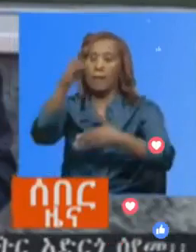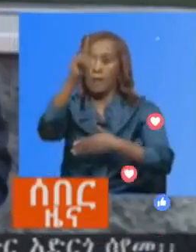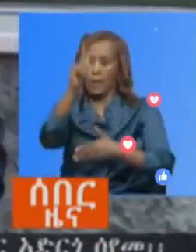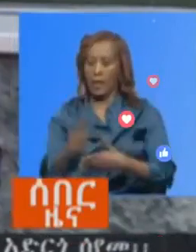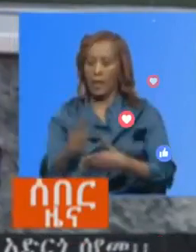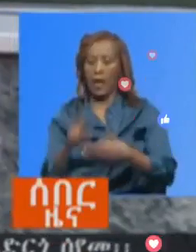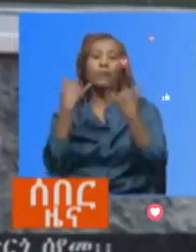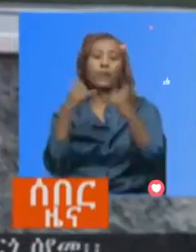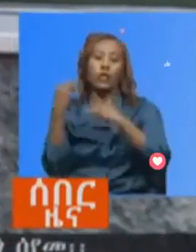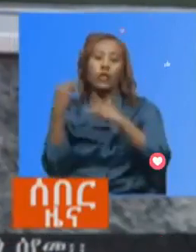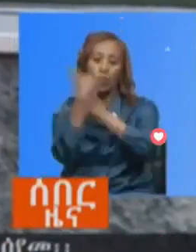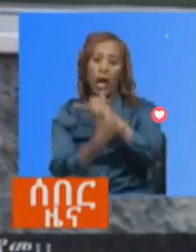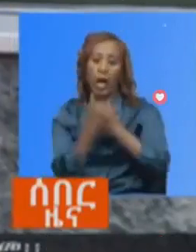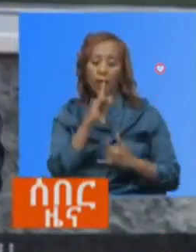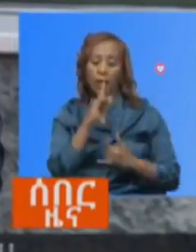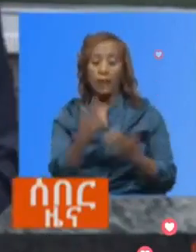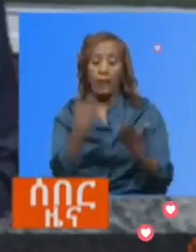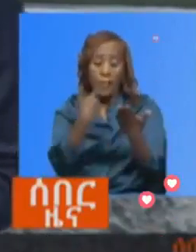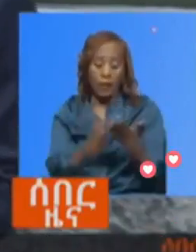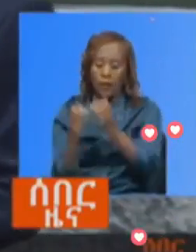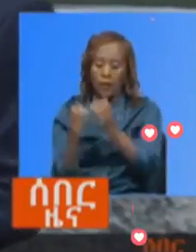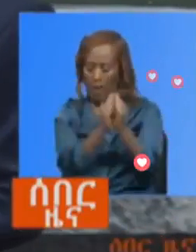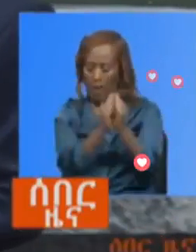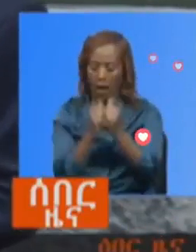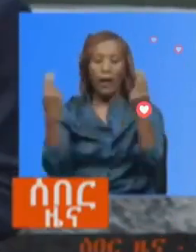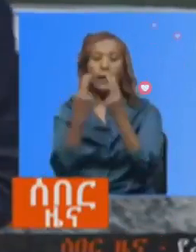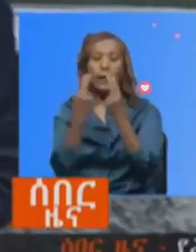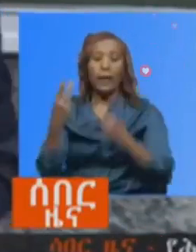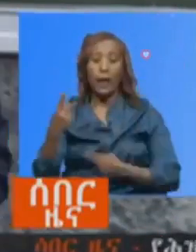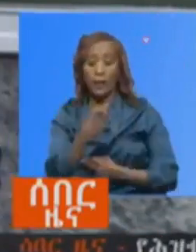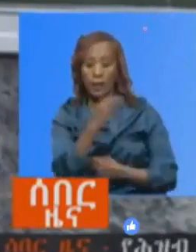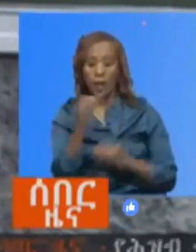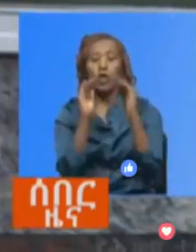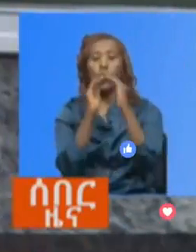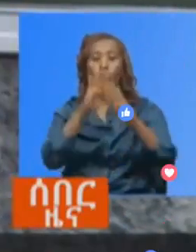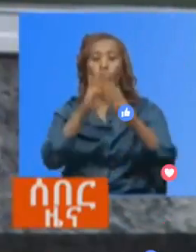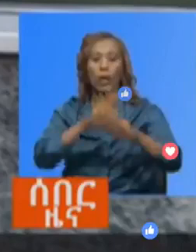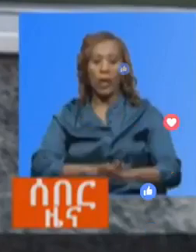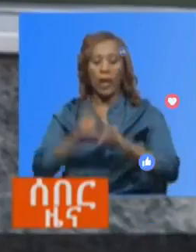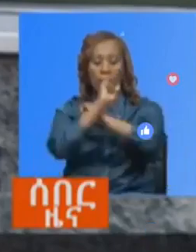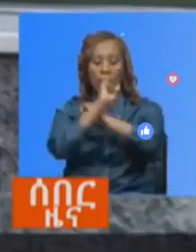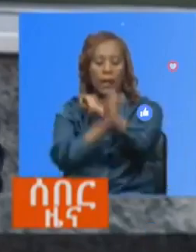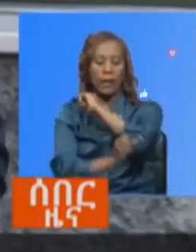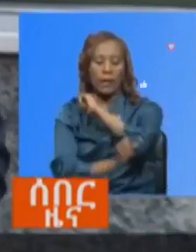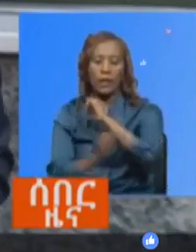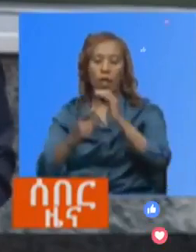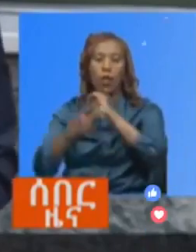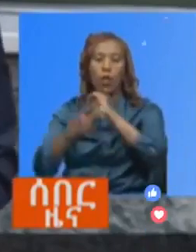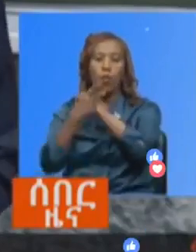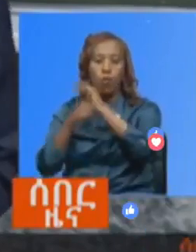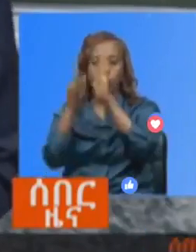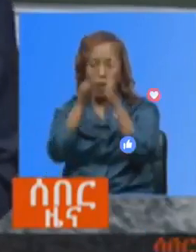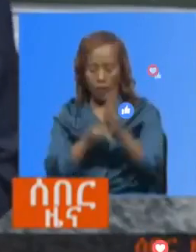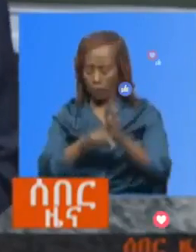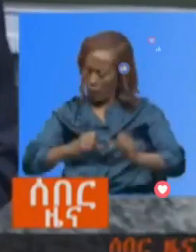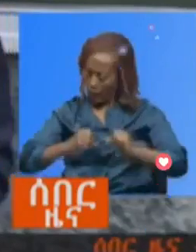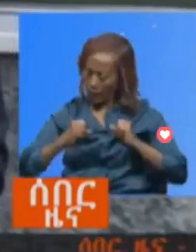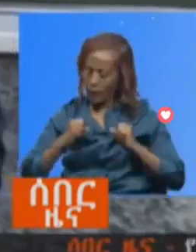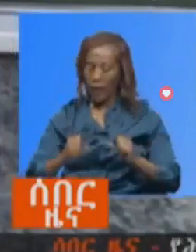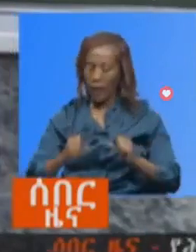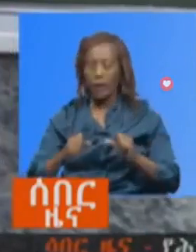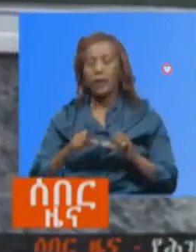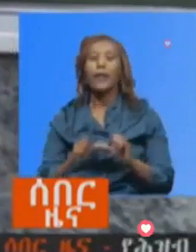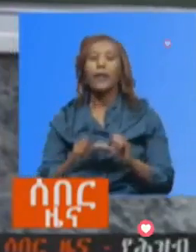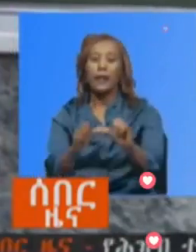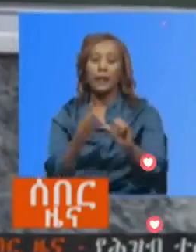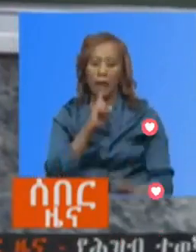ሀገር ናት። ይህንኑ በጋራ ተጠቃሚነትና እኩልነት ላይ የተመሰረተውን ፖሊሲያችንን አጠናክረን